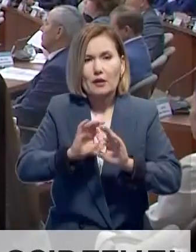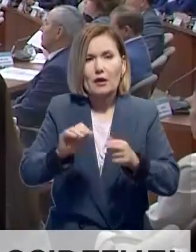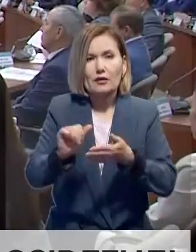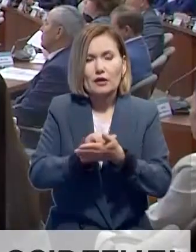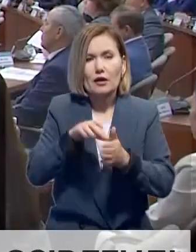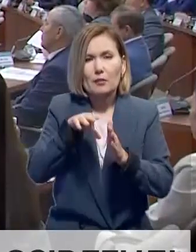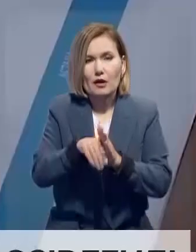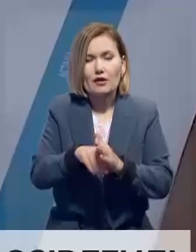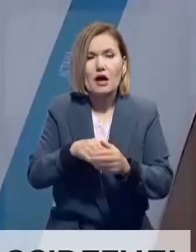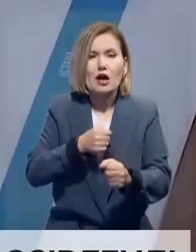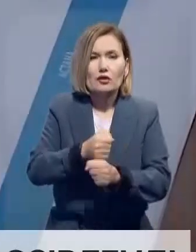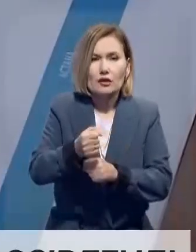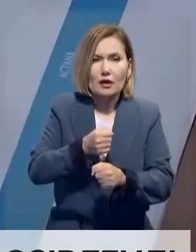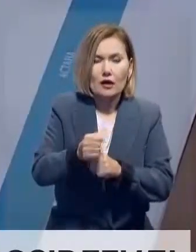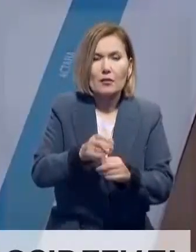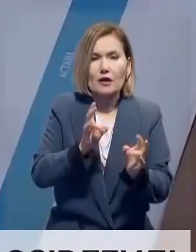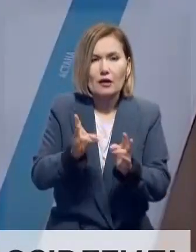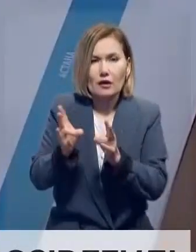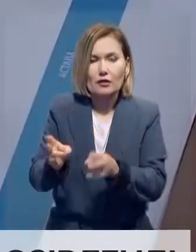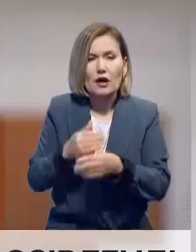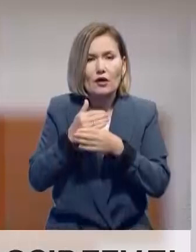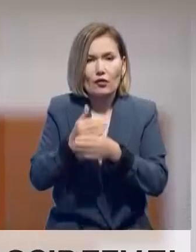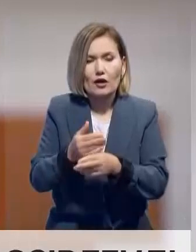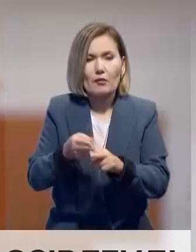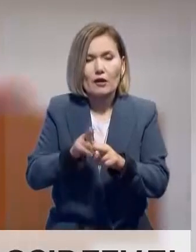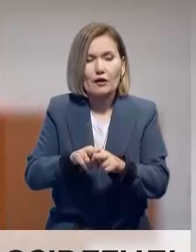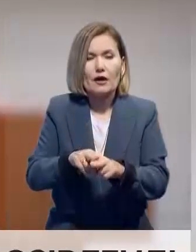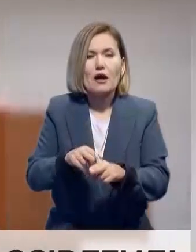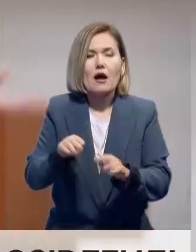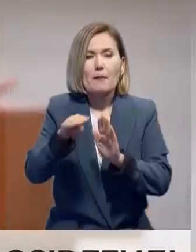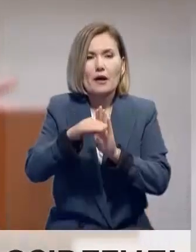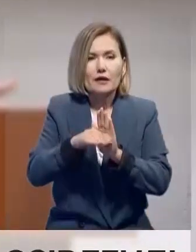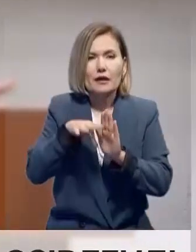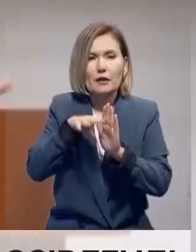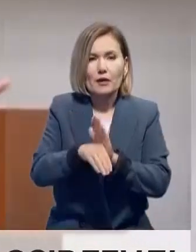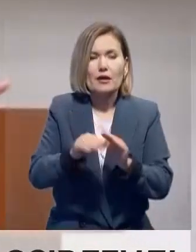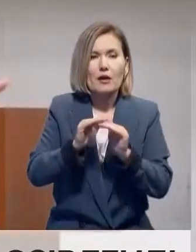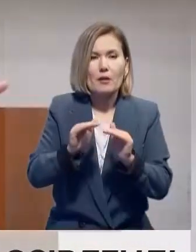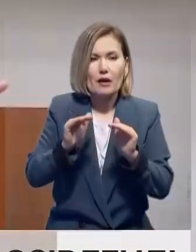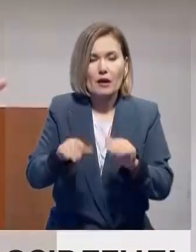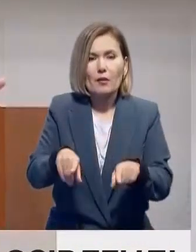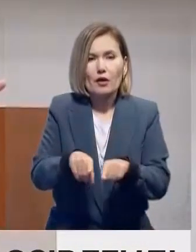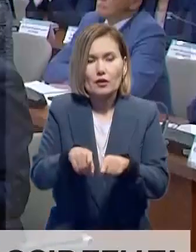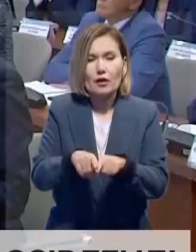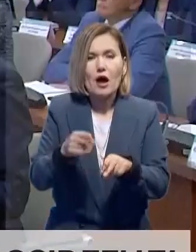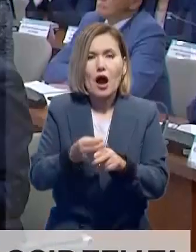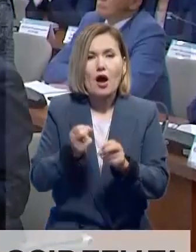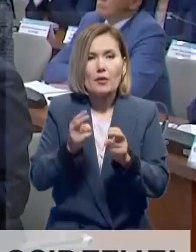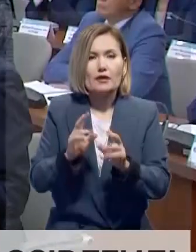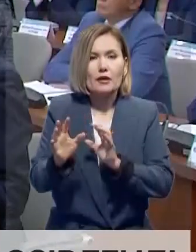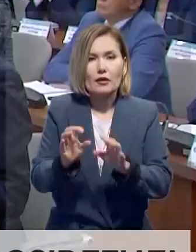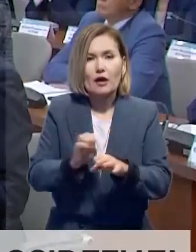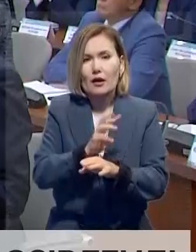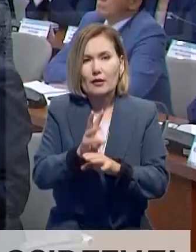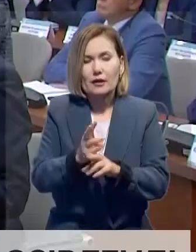Құжатта зорлық-зомбылықтан зардап шеккен балаларға көмек көрсетудің бірыңғай бағдарламасын енгізу, балалар инфрақұрылымының қауіпсіздігін